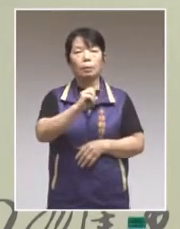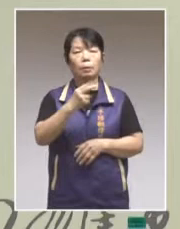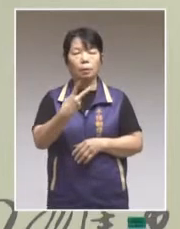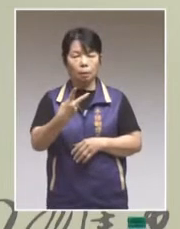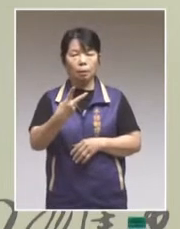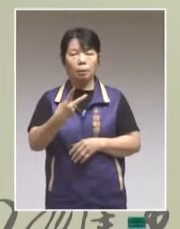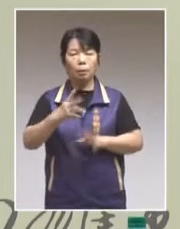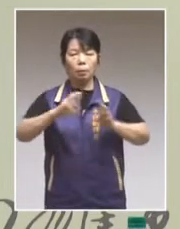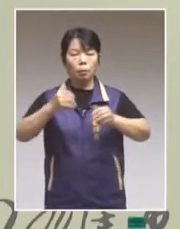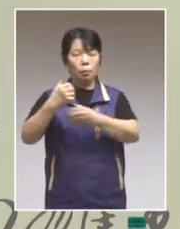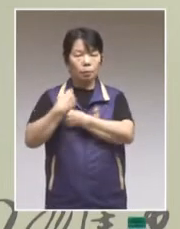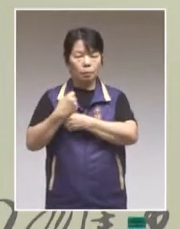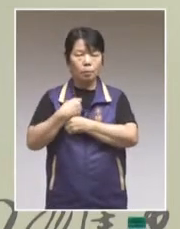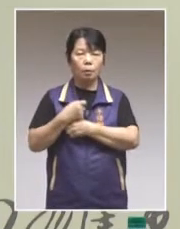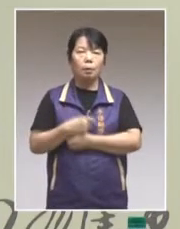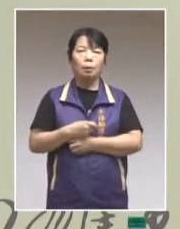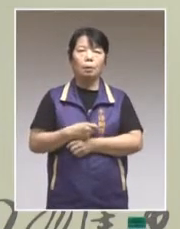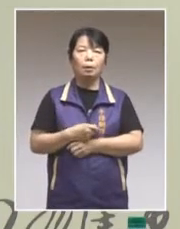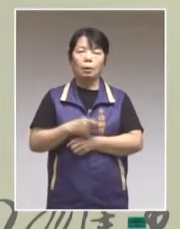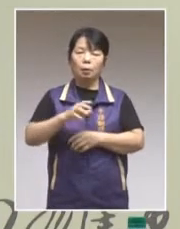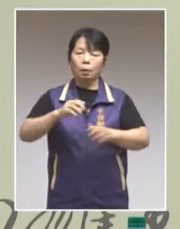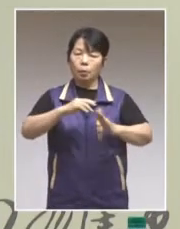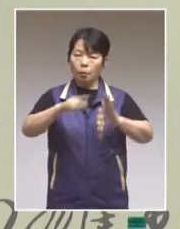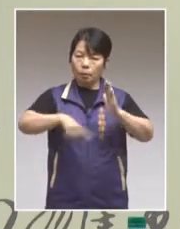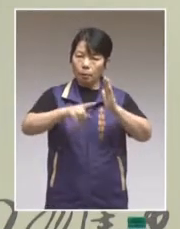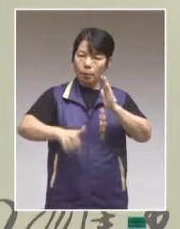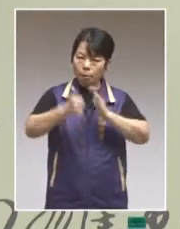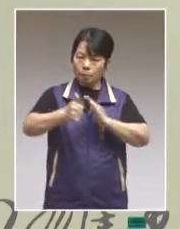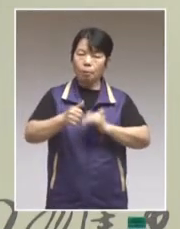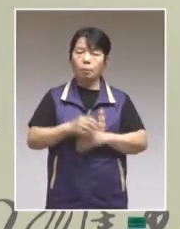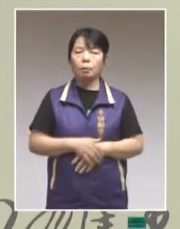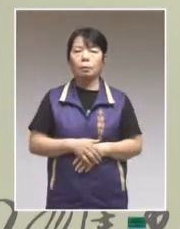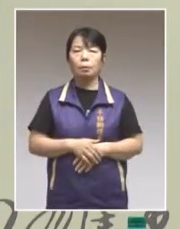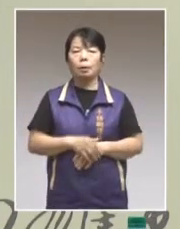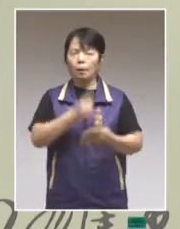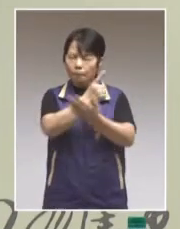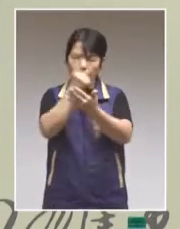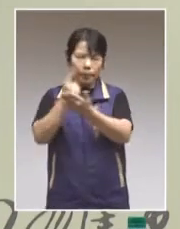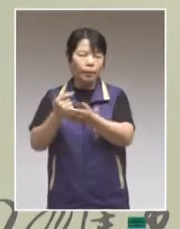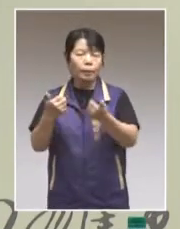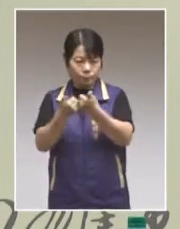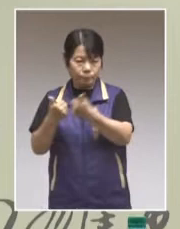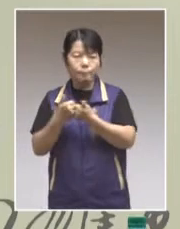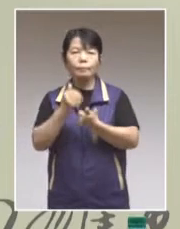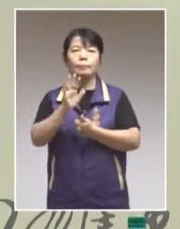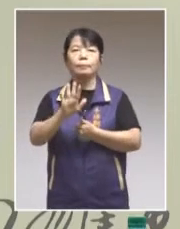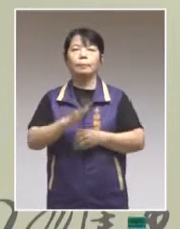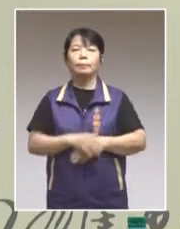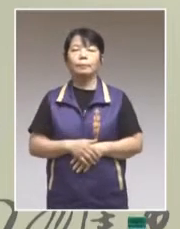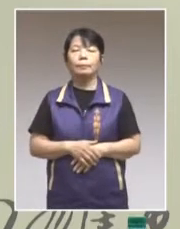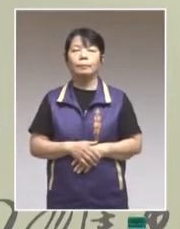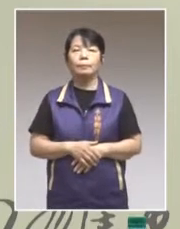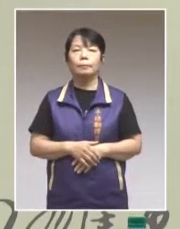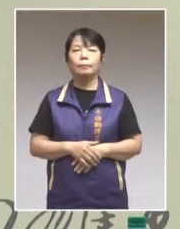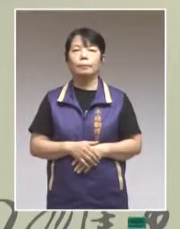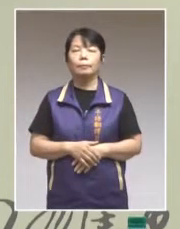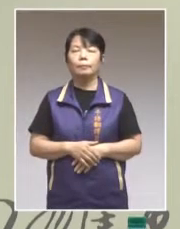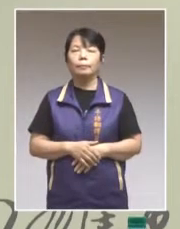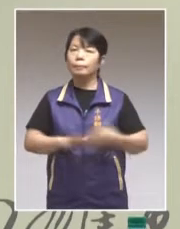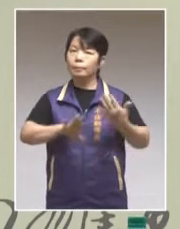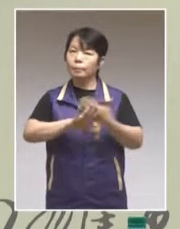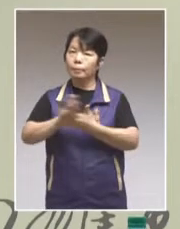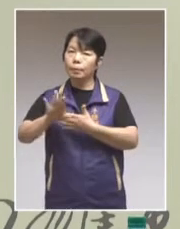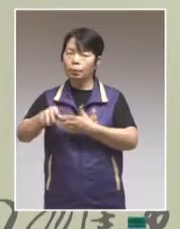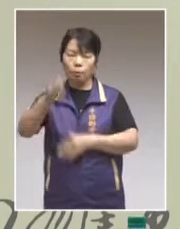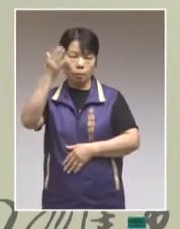院的啊科院长，好，还有阮中和的陈院长，好，我们大概每天都开会，好，那另外，因为